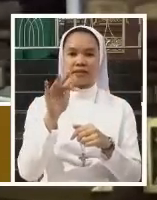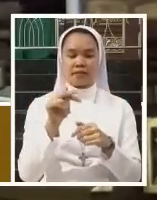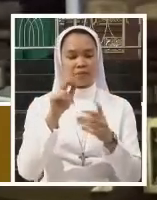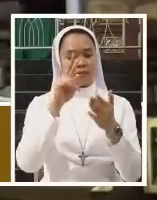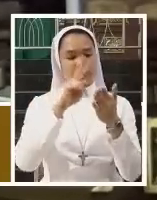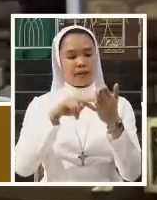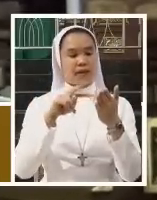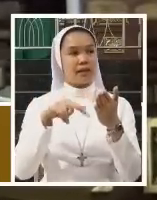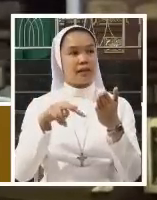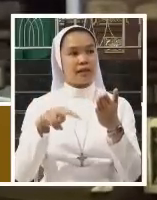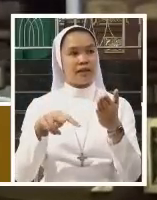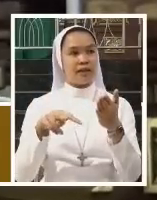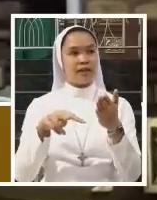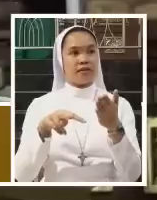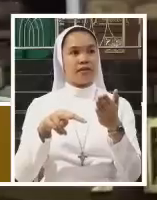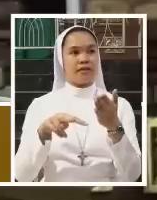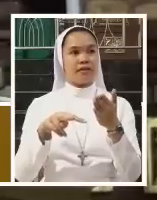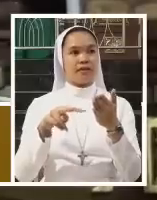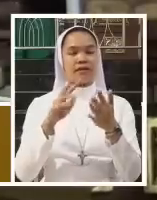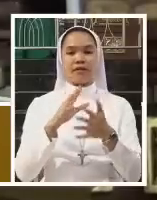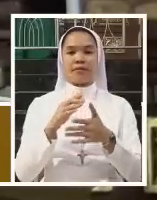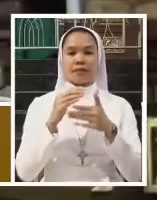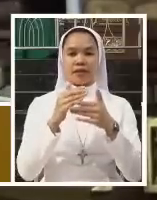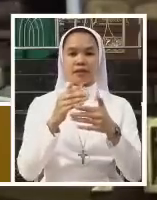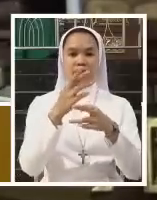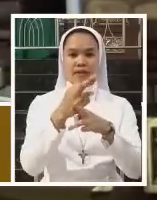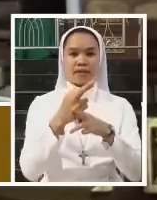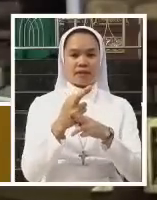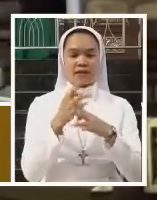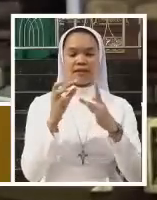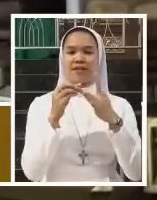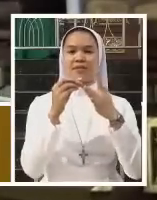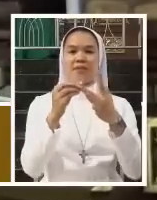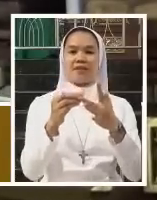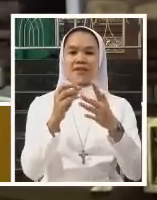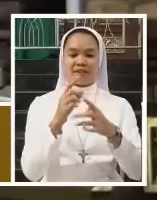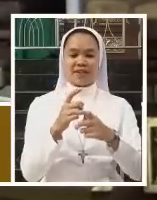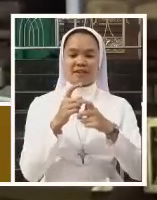basahon ang Testament of Merit, a special award,